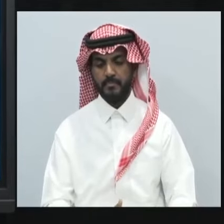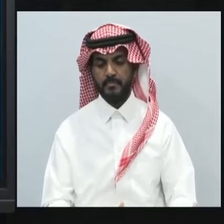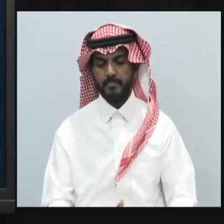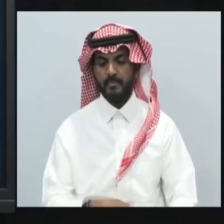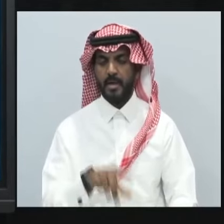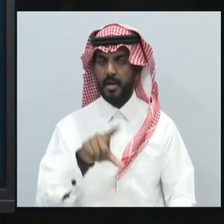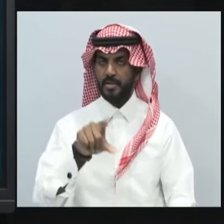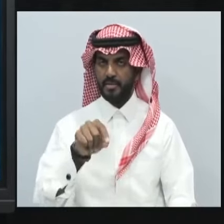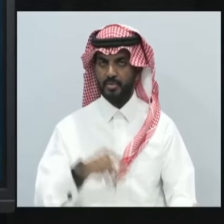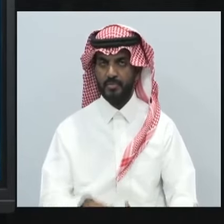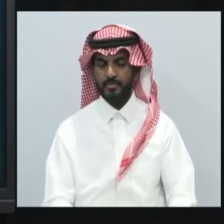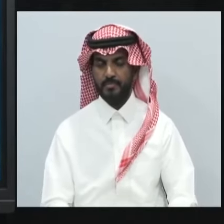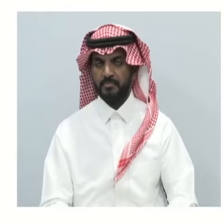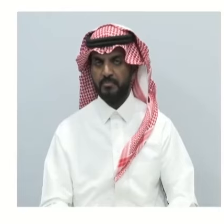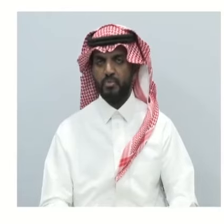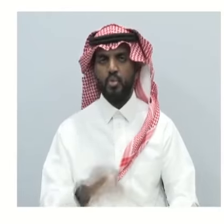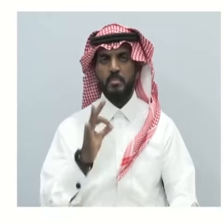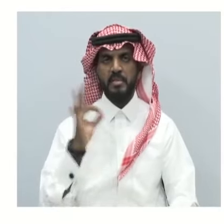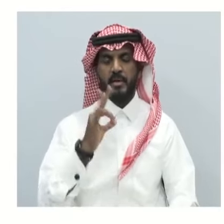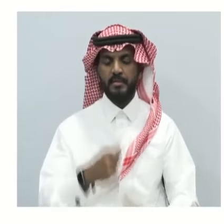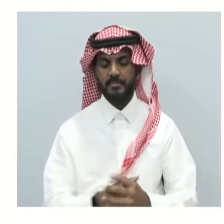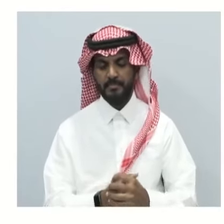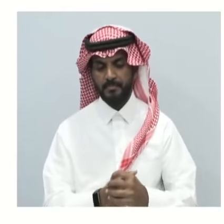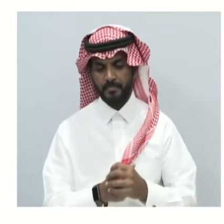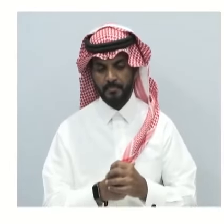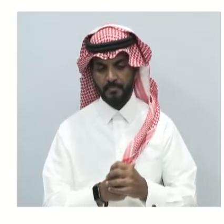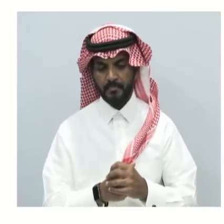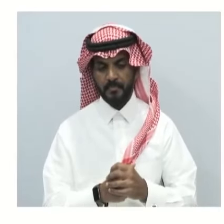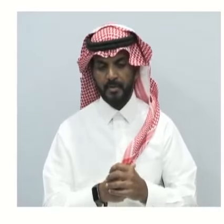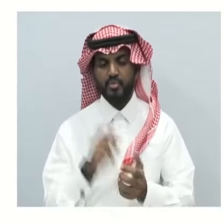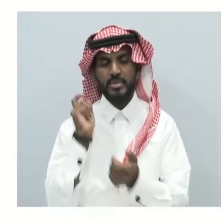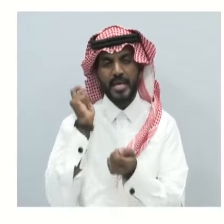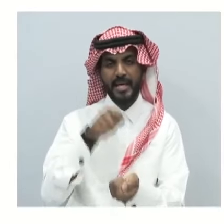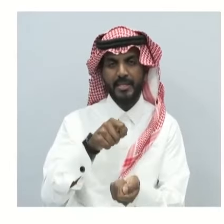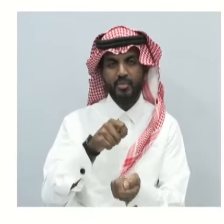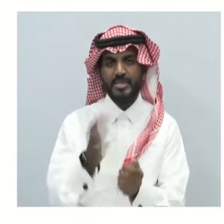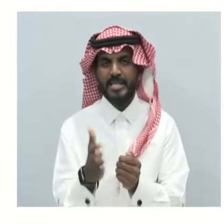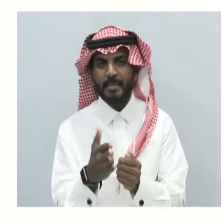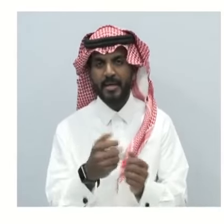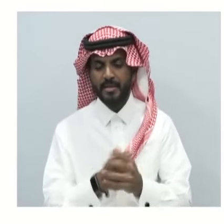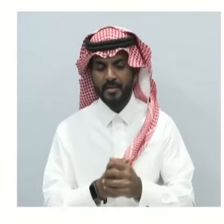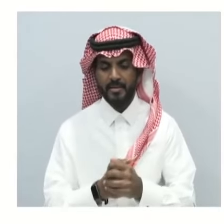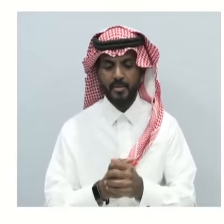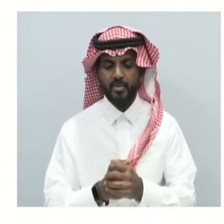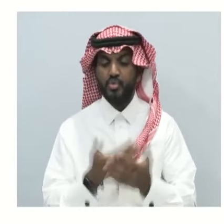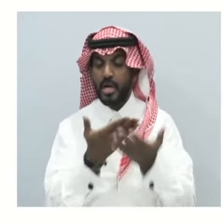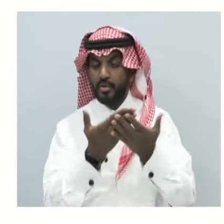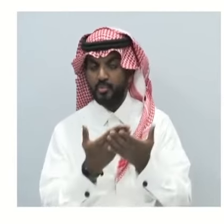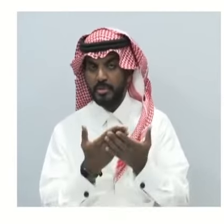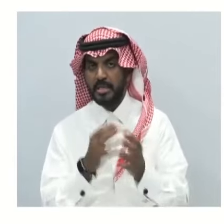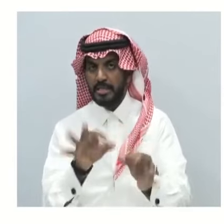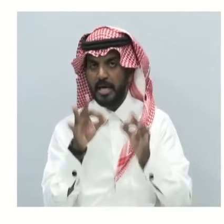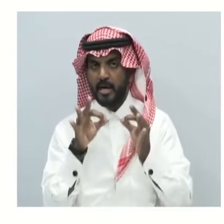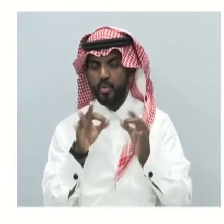احسنتم رائعون مثلا عندما نتحدث عن صيادي الاسماك فبالتالي هو سوف يساعدهم في